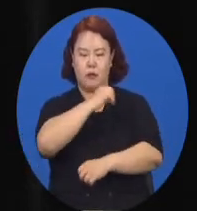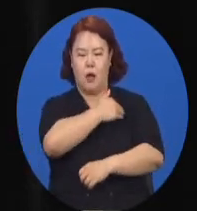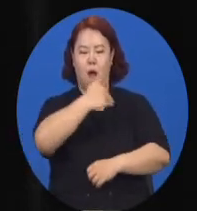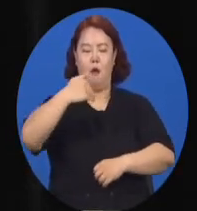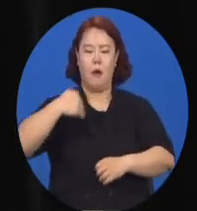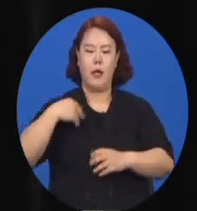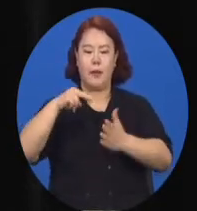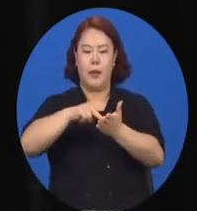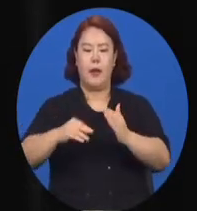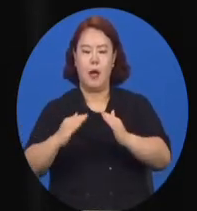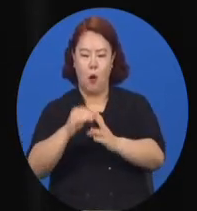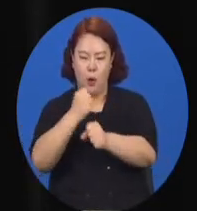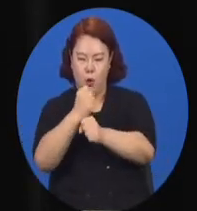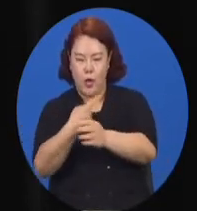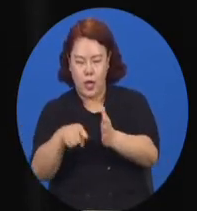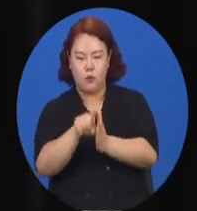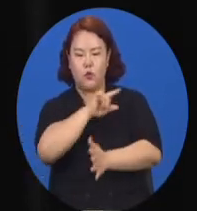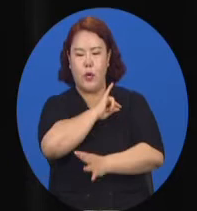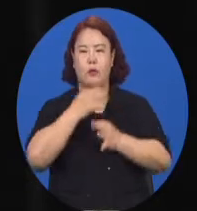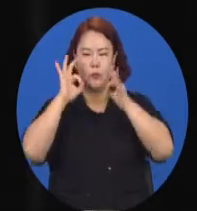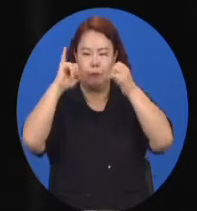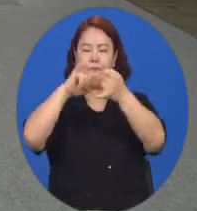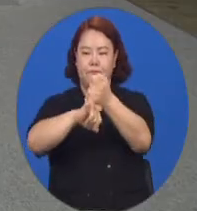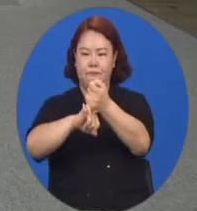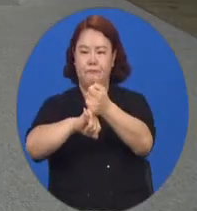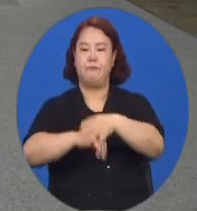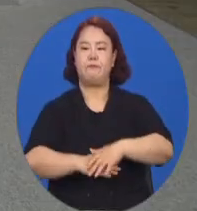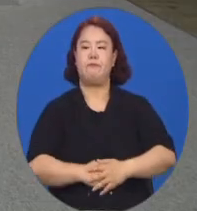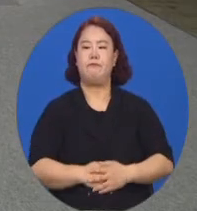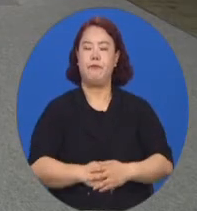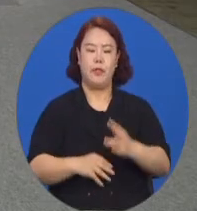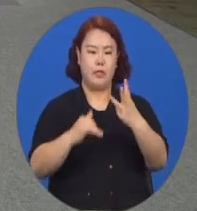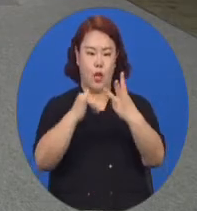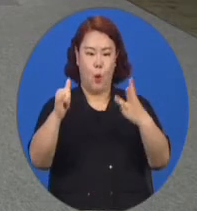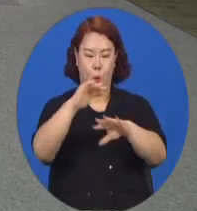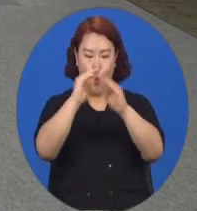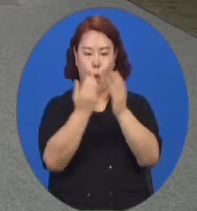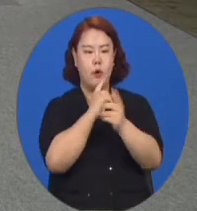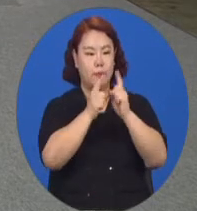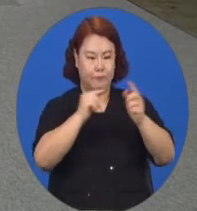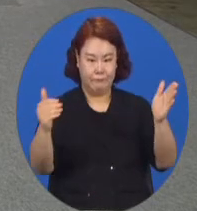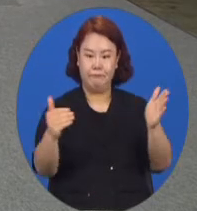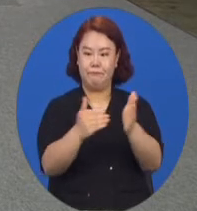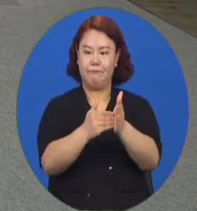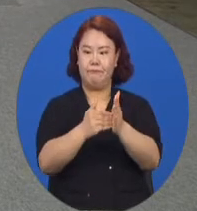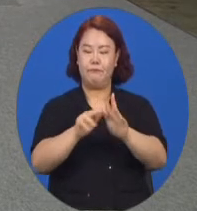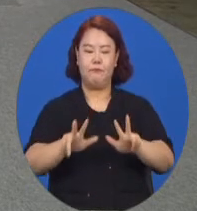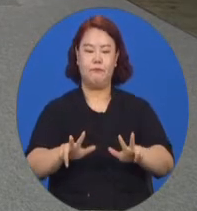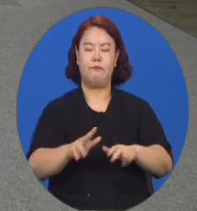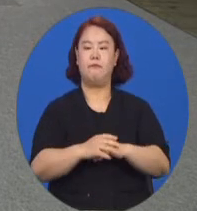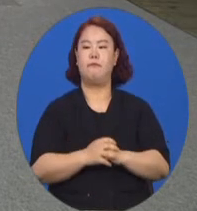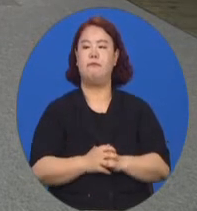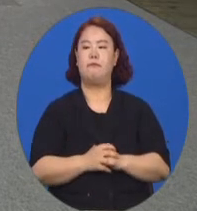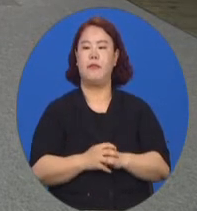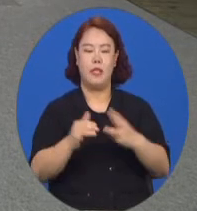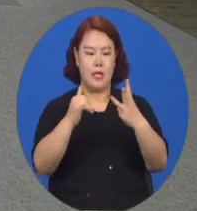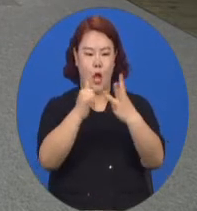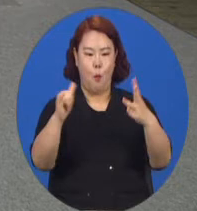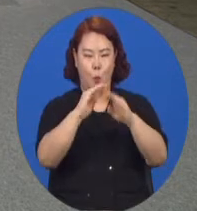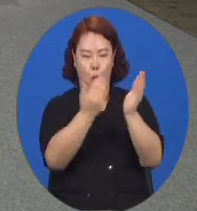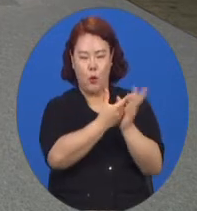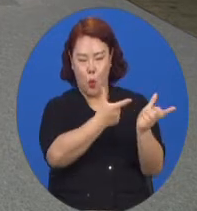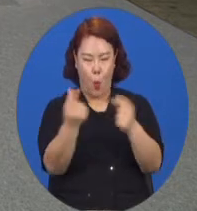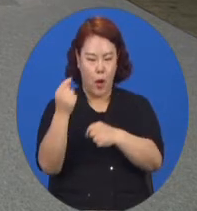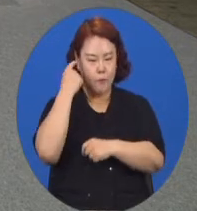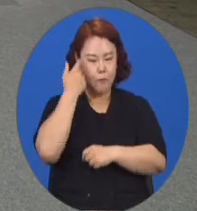만들기 위해 최선을 다하겠습니다. 네, 자, 세 후보의 모두 발언은 들었습니다. 이제는 제가 세 분 모두에게 드리는